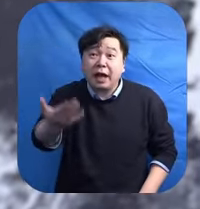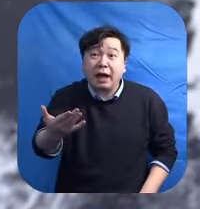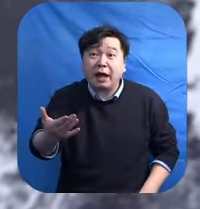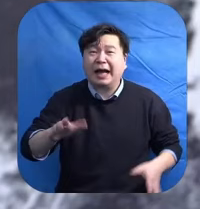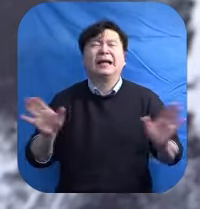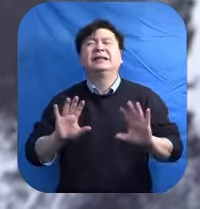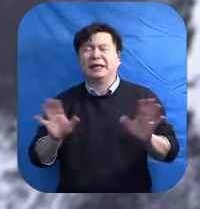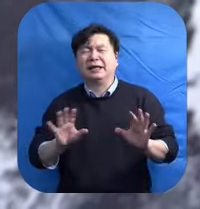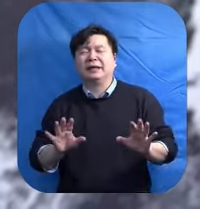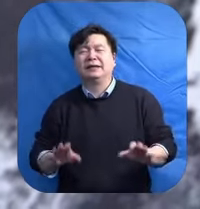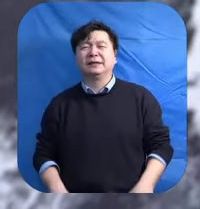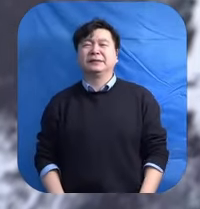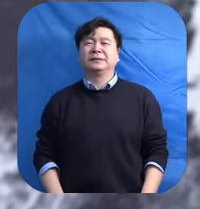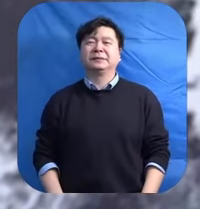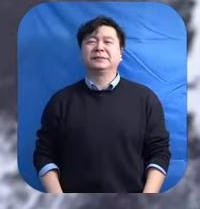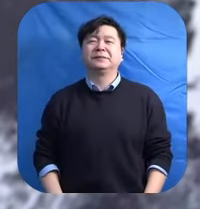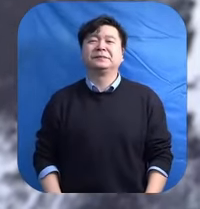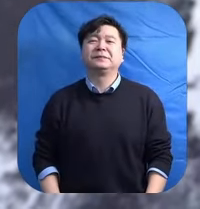아니죠?